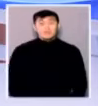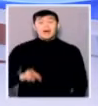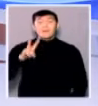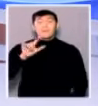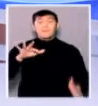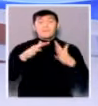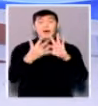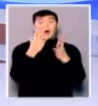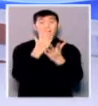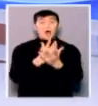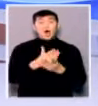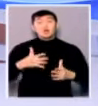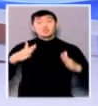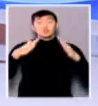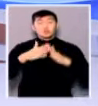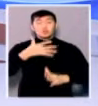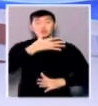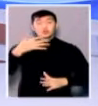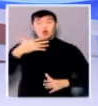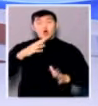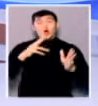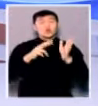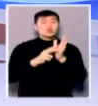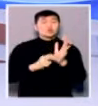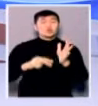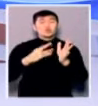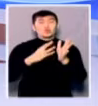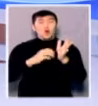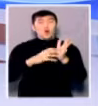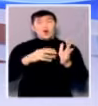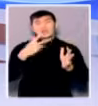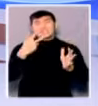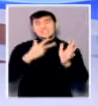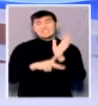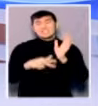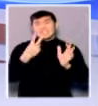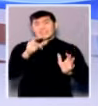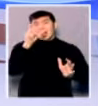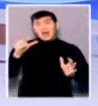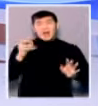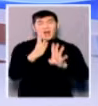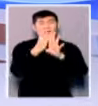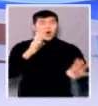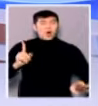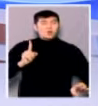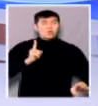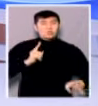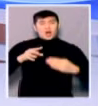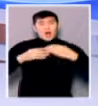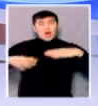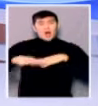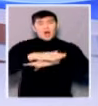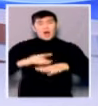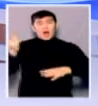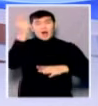Махамбет ауданы бойынша тұрғын үй кезегінде 982 адам тұр. Сонымен қатар ауыл шаруашылығына жарамды жерлер айналымға